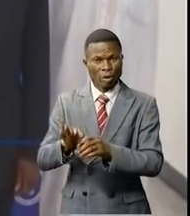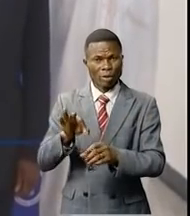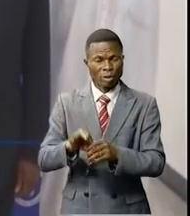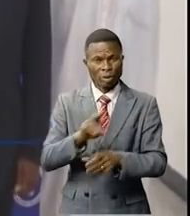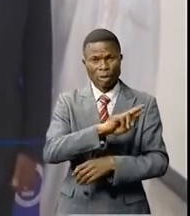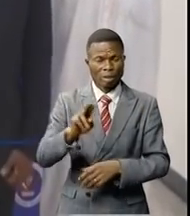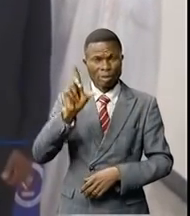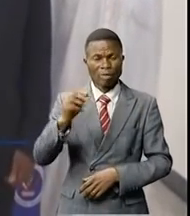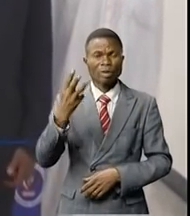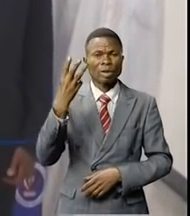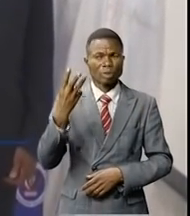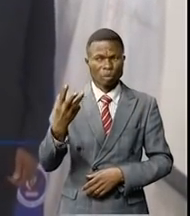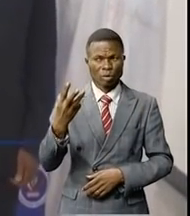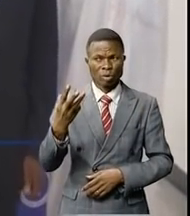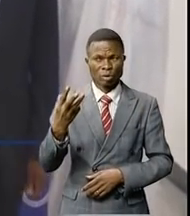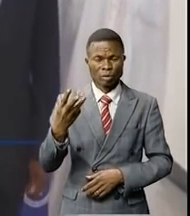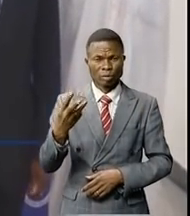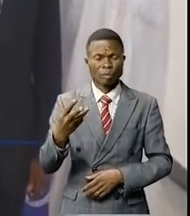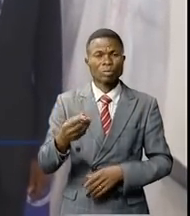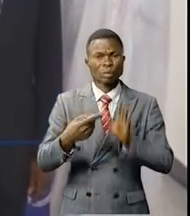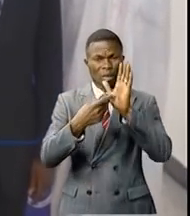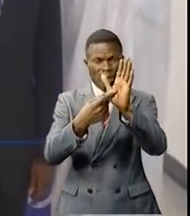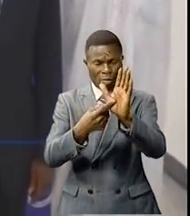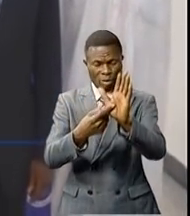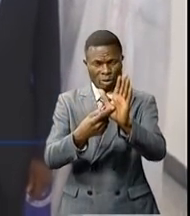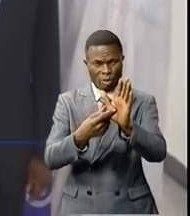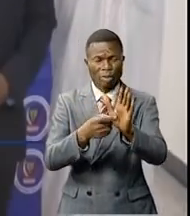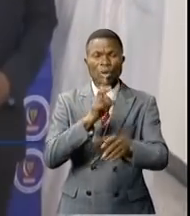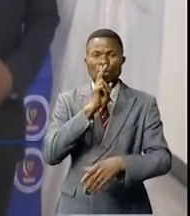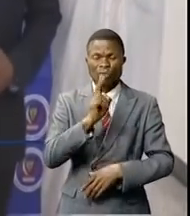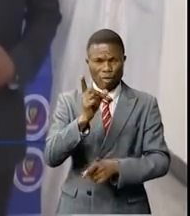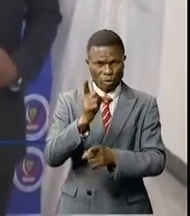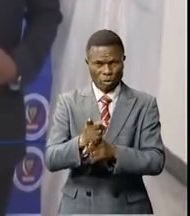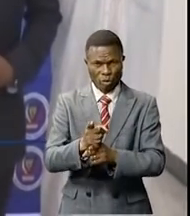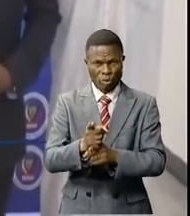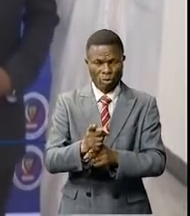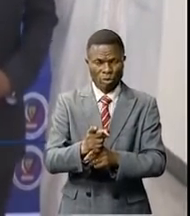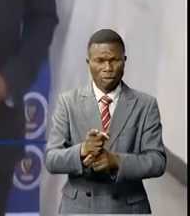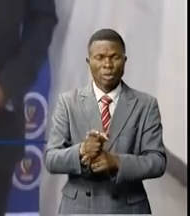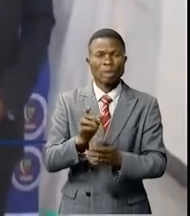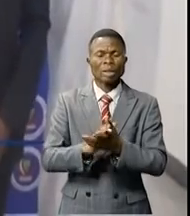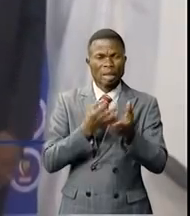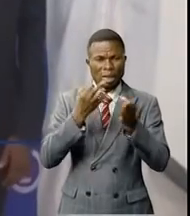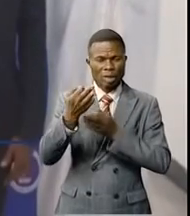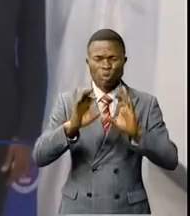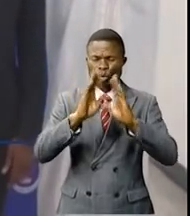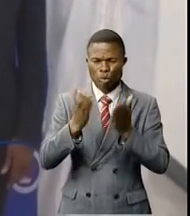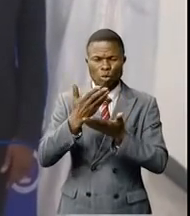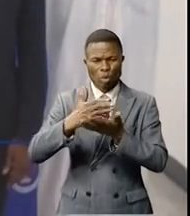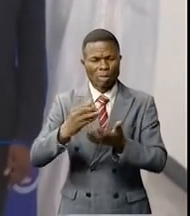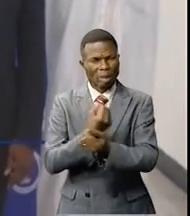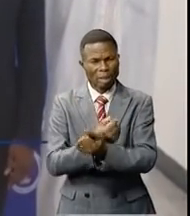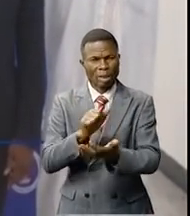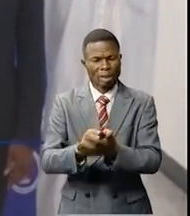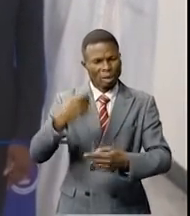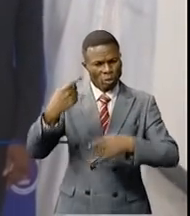2023 et la présentation était vraiment sincère il a étalé tout les toutes les étapes et des